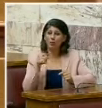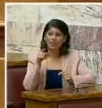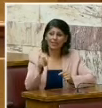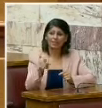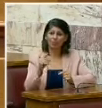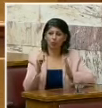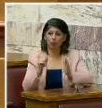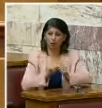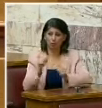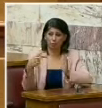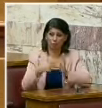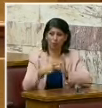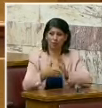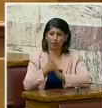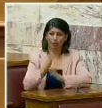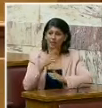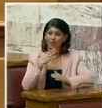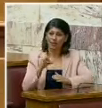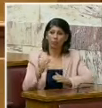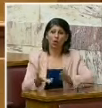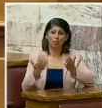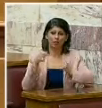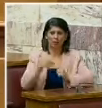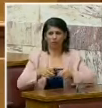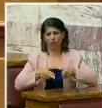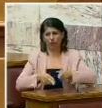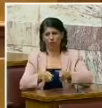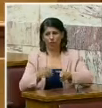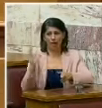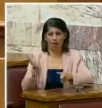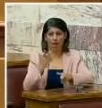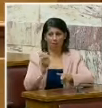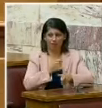του 2015. Γι' αυτό δεν είχαμε αυτή την πορεία.